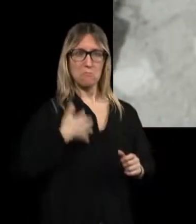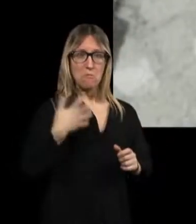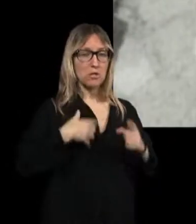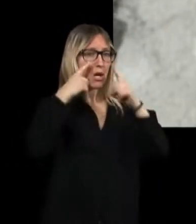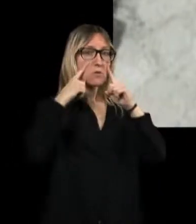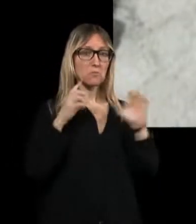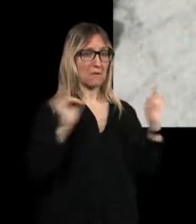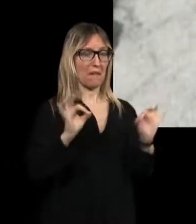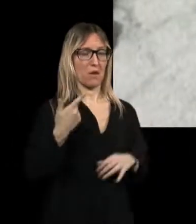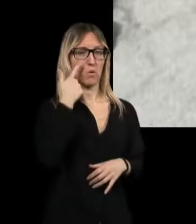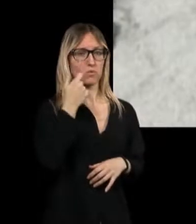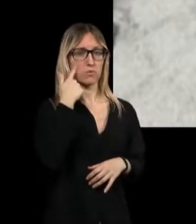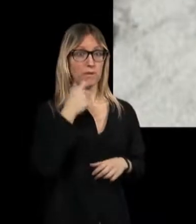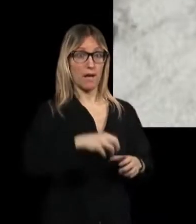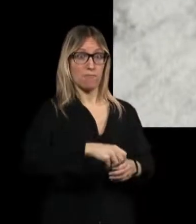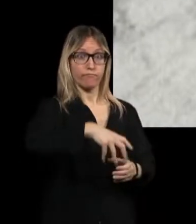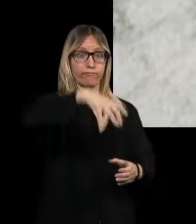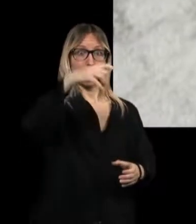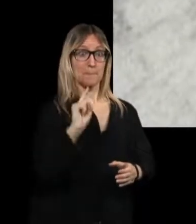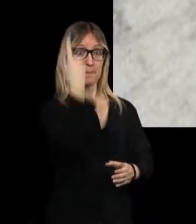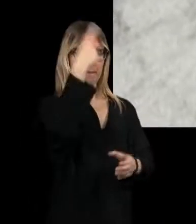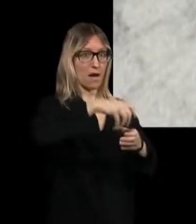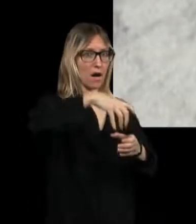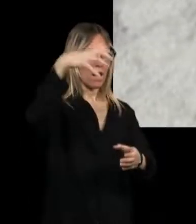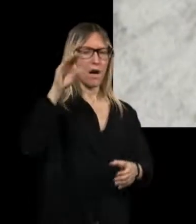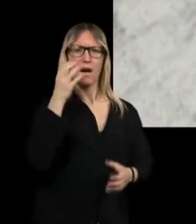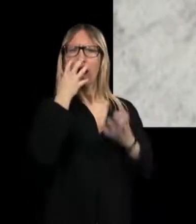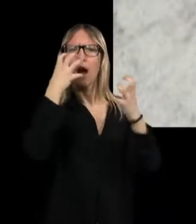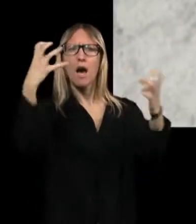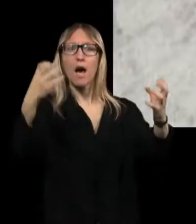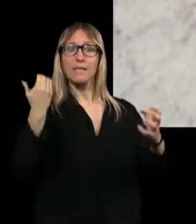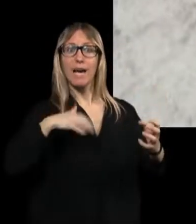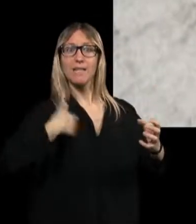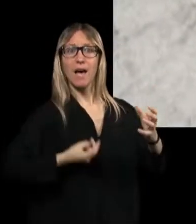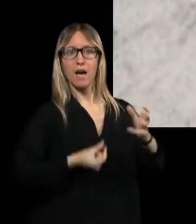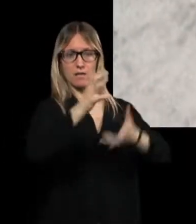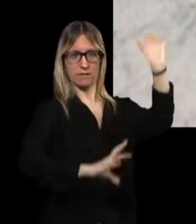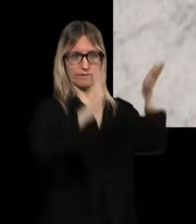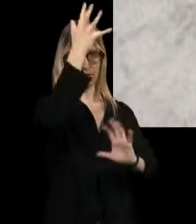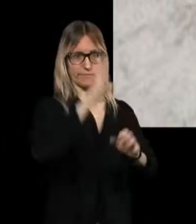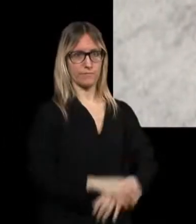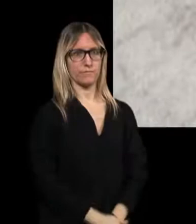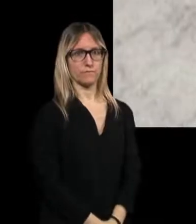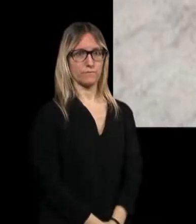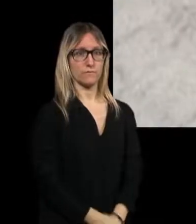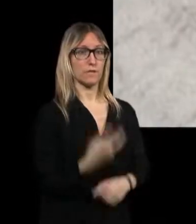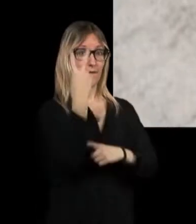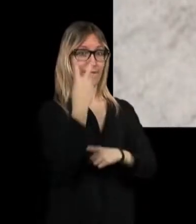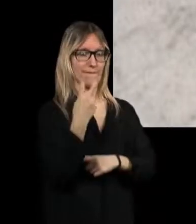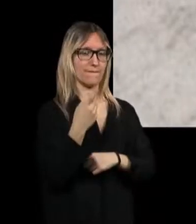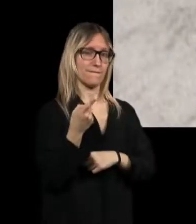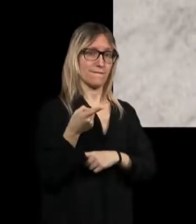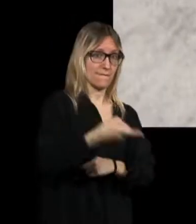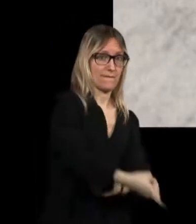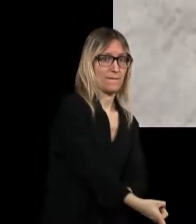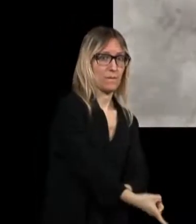cremen. Quan veu sortir la primera flama pel fumeral, crida: «Surtes, frare!». Amb el ganxet, extreu